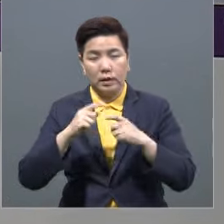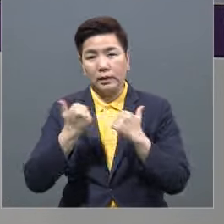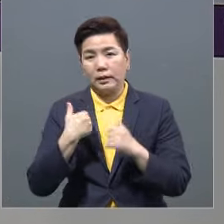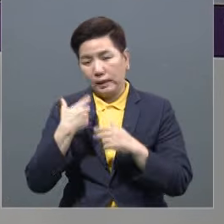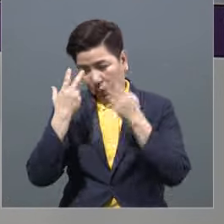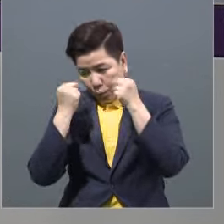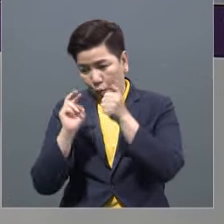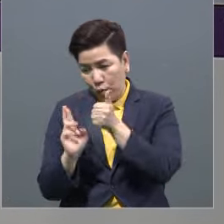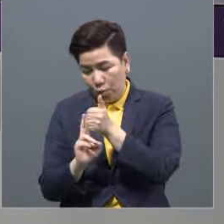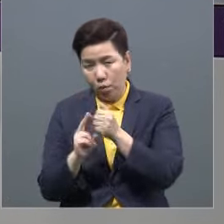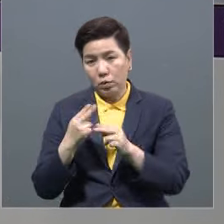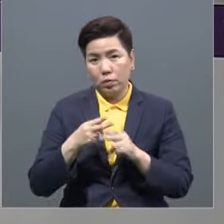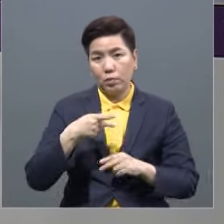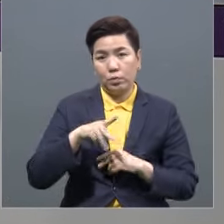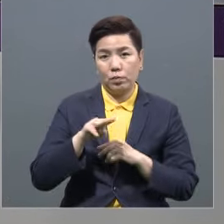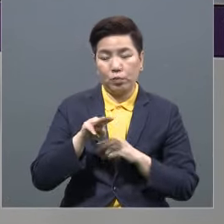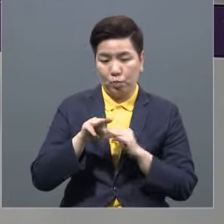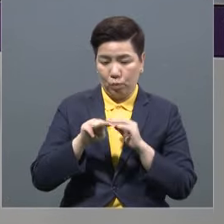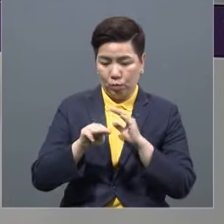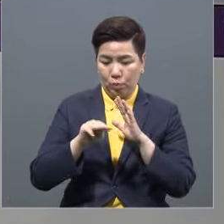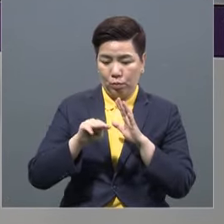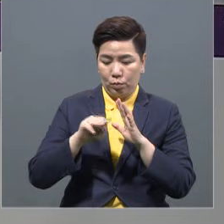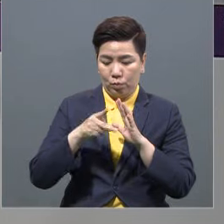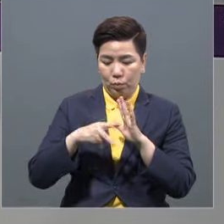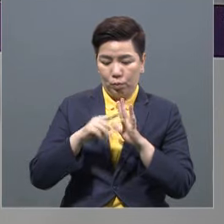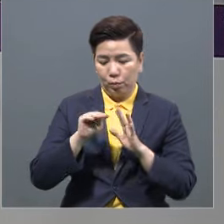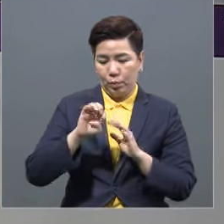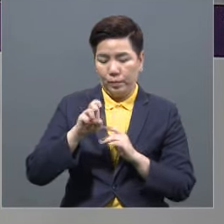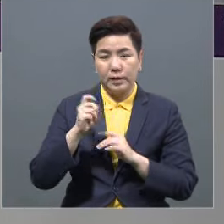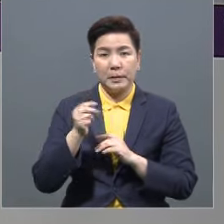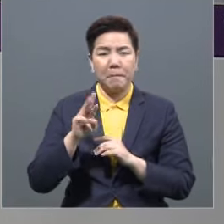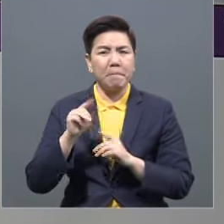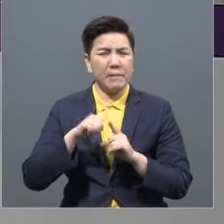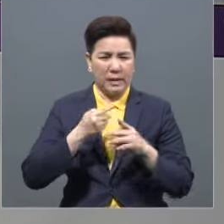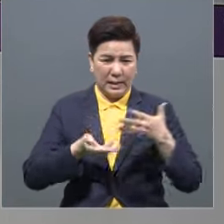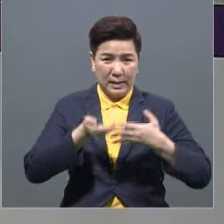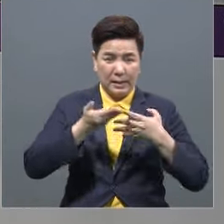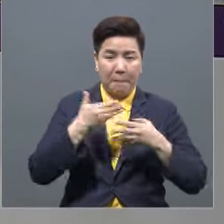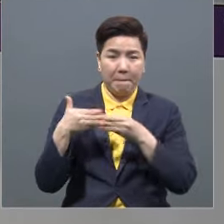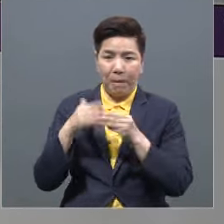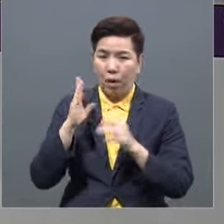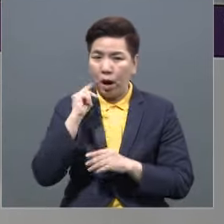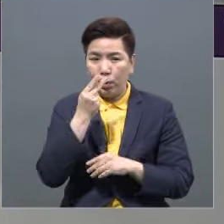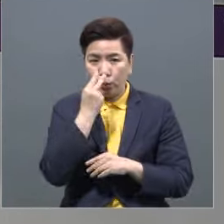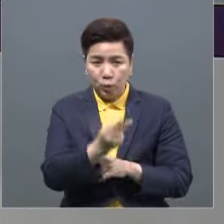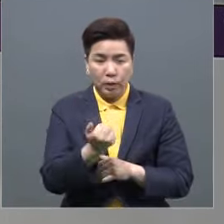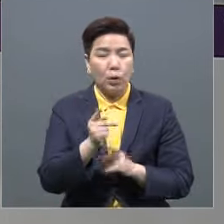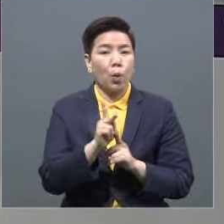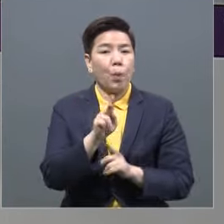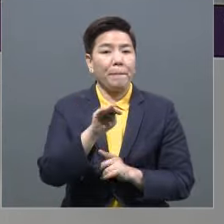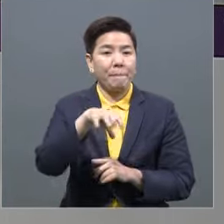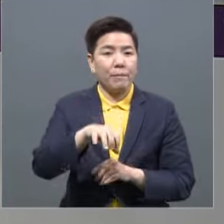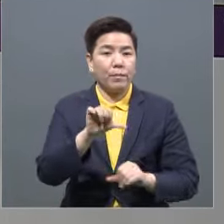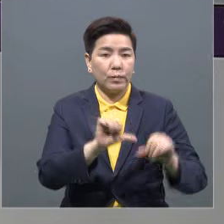รองนายกคุณภูมิธรรมเวชยชัยนำสื่อมวลชนไปร่วมตรวจสอบเมื่อช่วงต้นเดือนที่ผ่านมาการตรวจสอบข้าวของกรมวิทยาศาสต